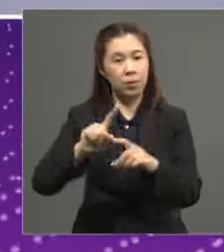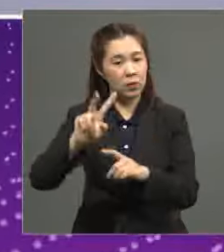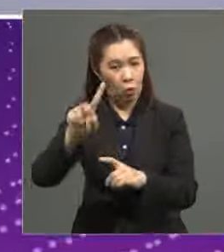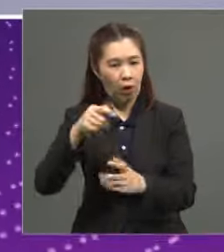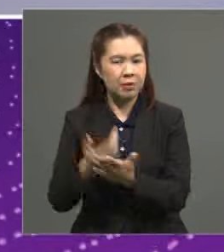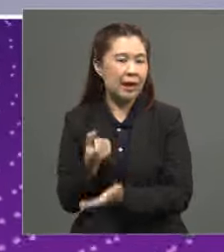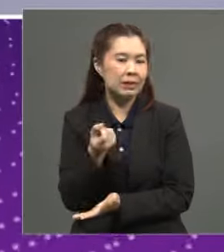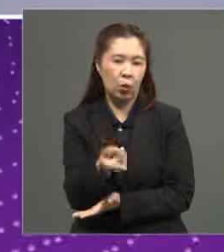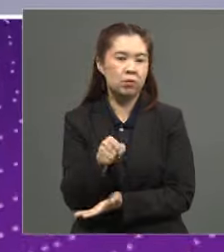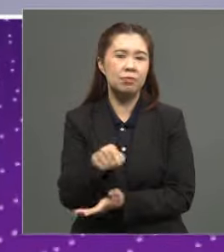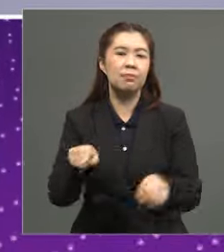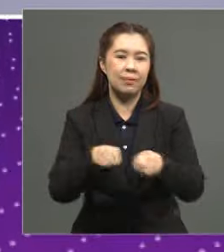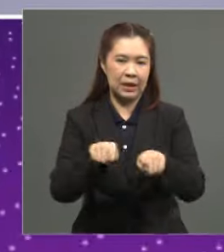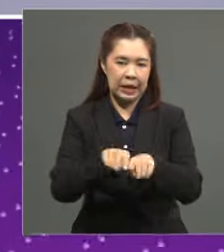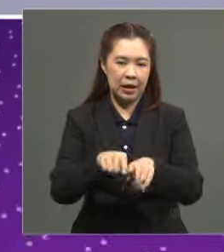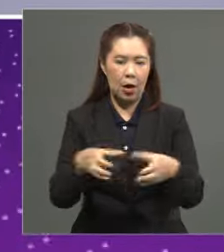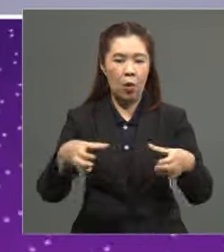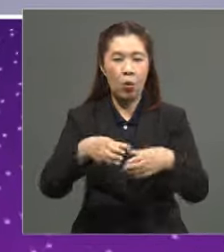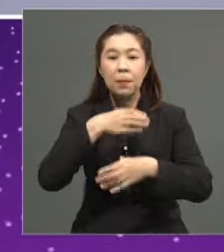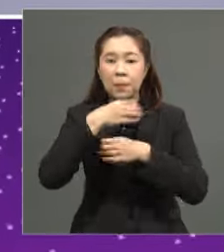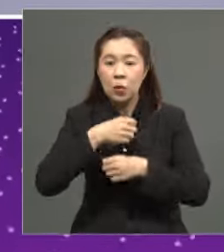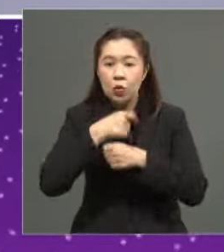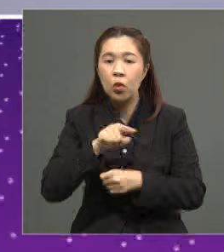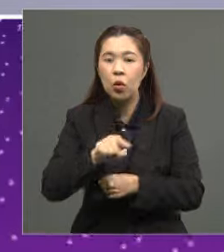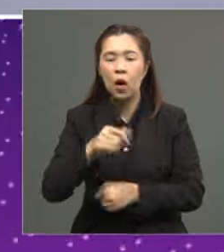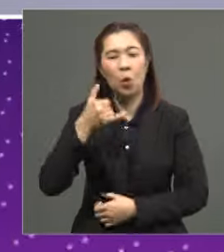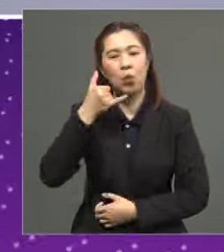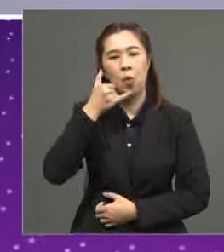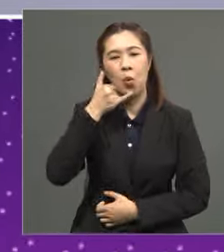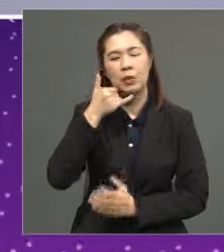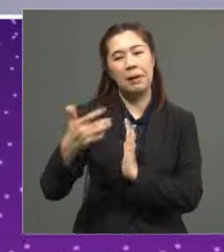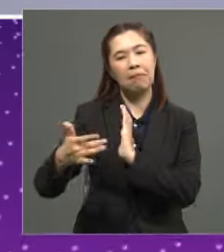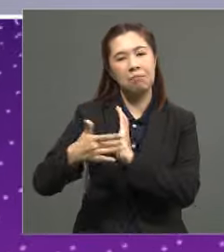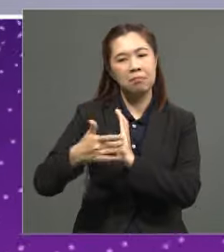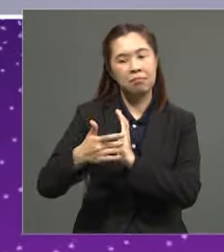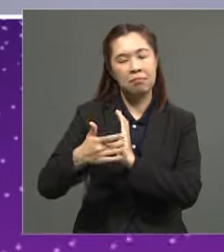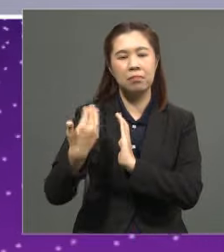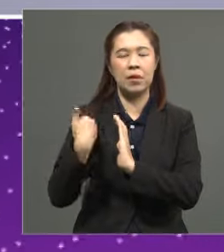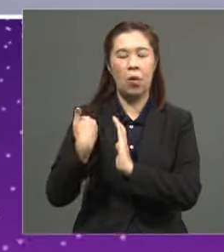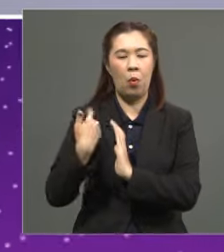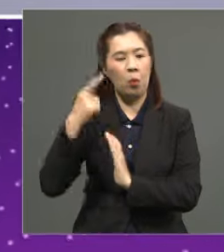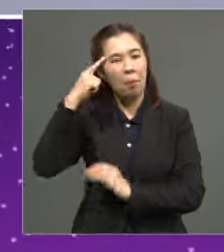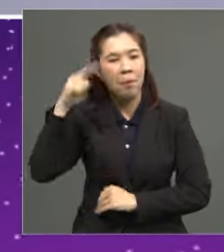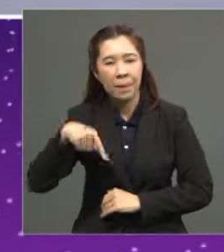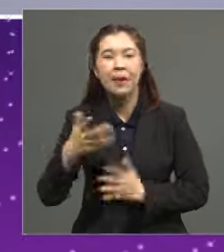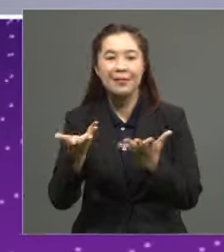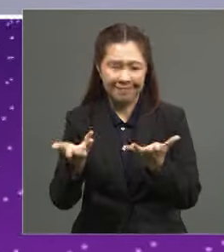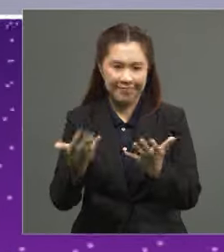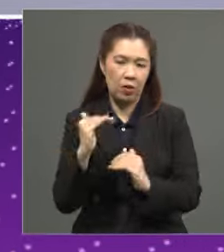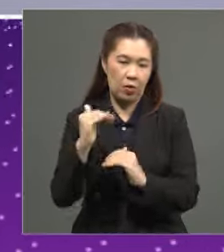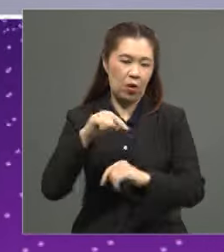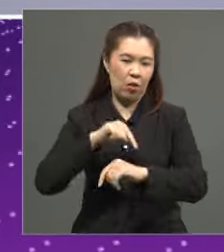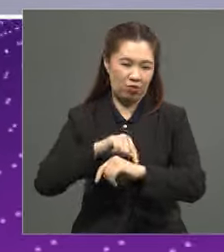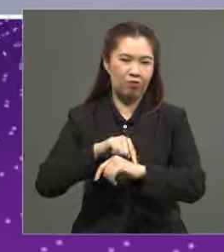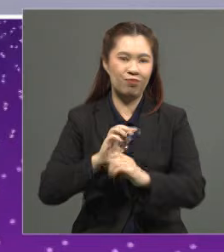เงินสดเหมือนกลุ่มเปราะบางเนื่องจากผู้สูงอายุนะฮะบางท่านก็อาจจะไม่มีสมาร์ทโฟนถ้ามีก็อาจจะใช้ไม่คล่องมากนักนะครับรวมถึงเรื่องของข้อจำกัดเรื่องของ